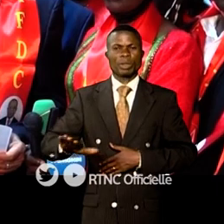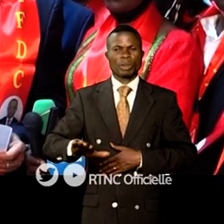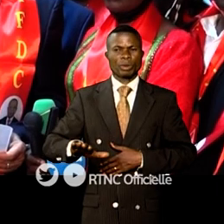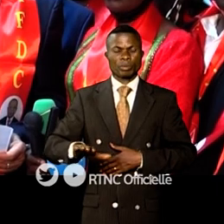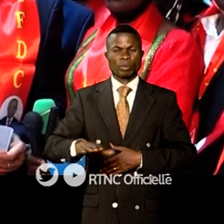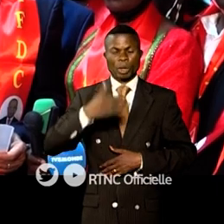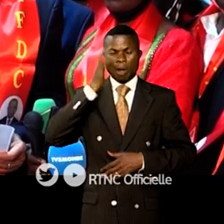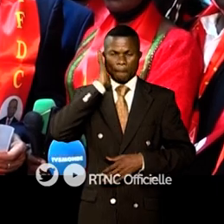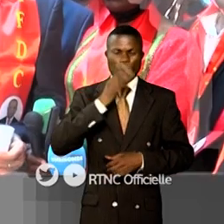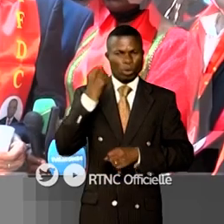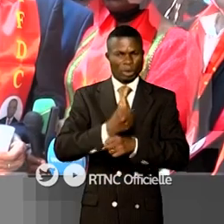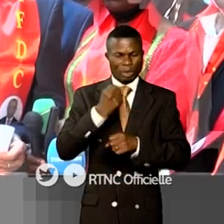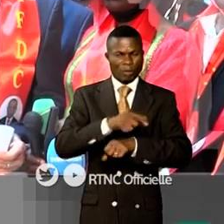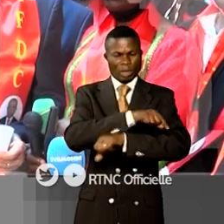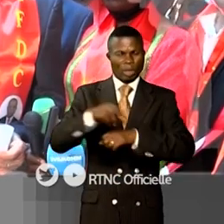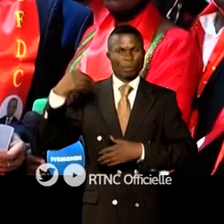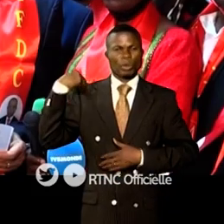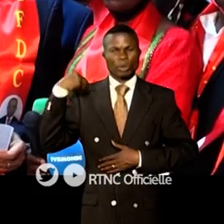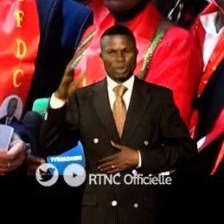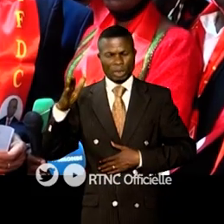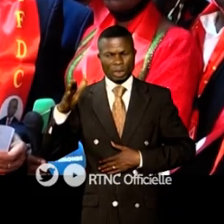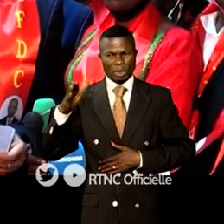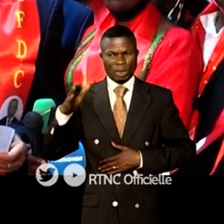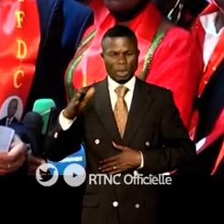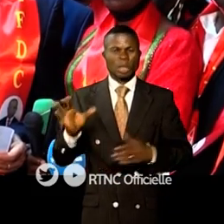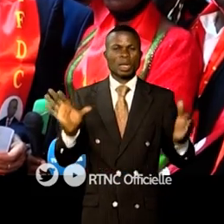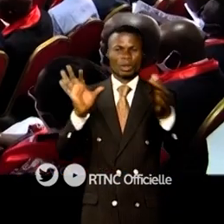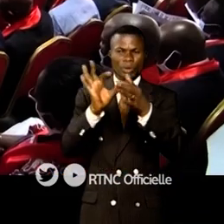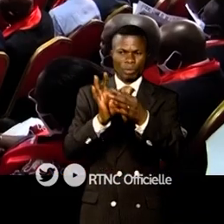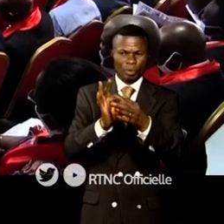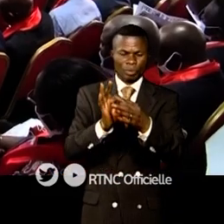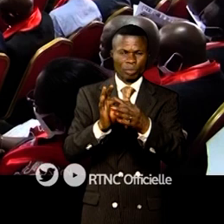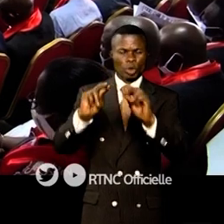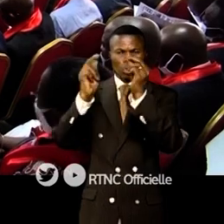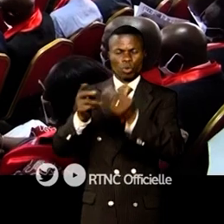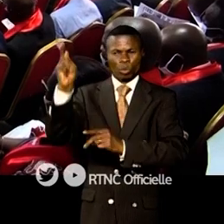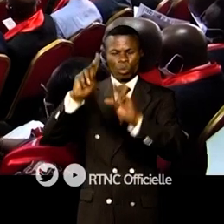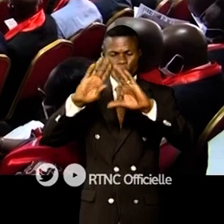le bon fonctionnement des institutions, à rejoindre le camp du peuple.